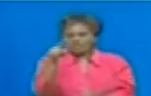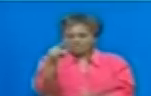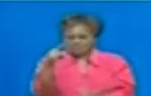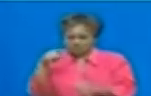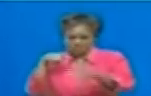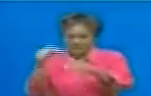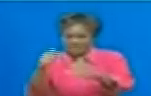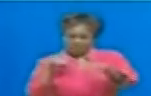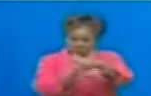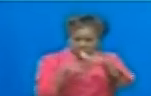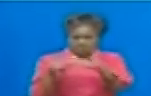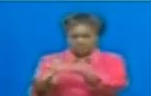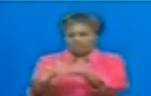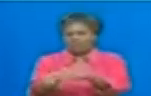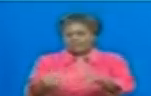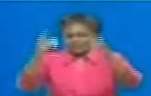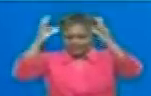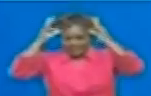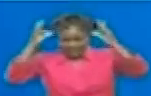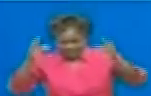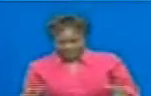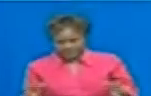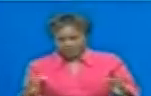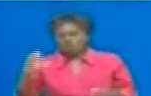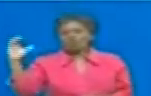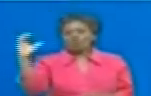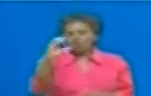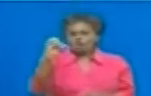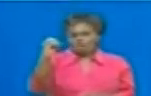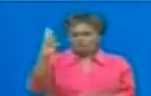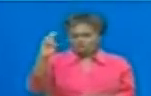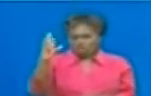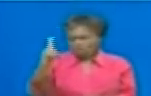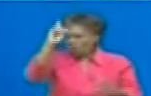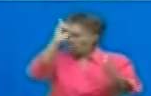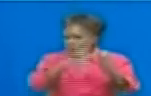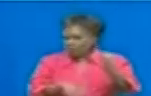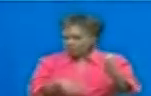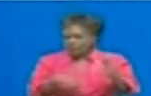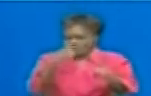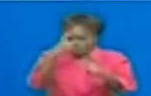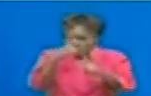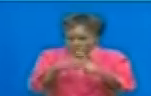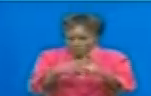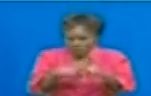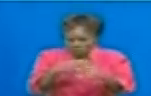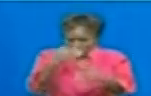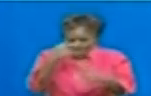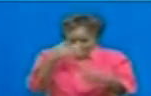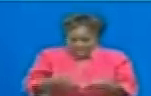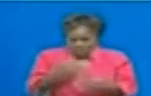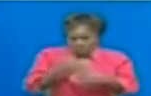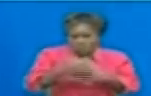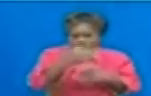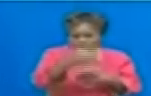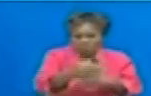wanapenya, wanaingia. Kwa hivyo tumeamua kama coalition kwamba kutoka wakati huu